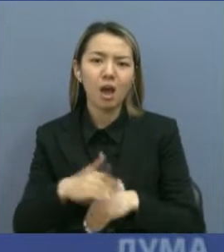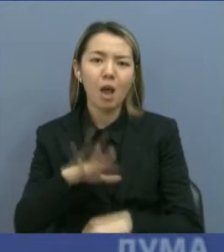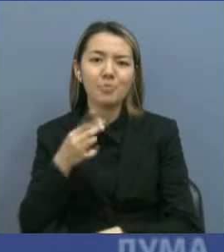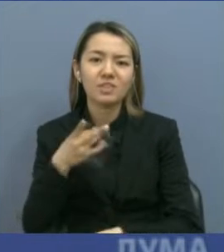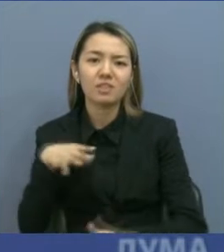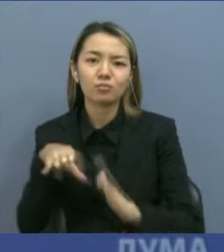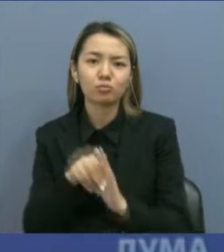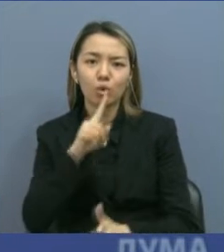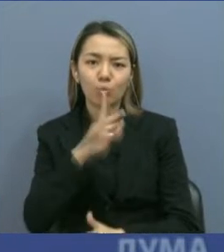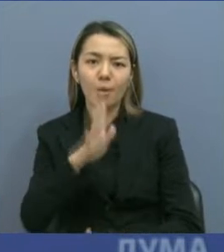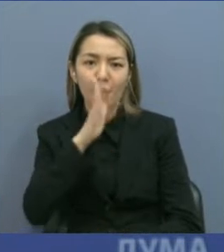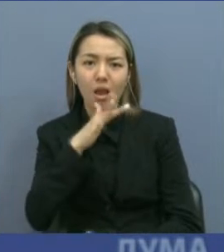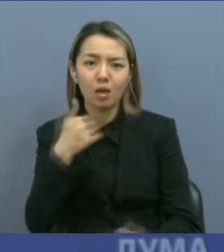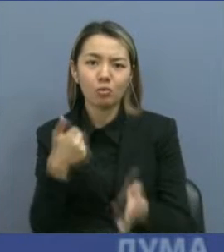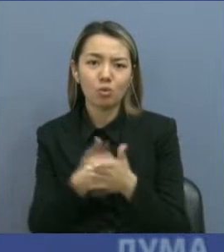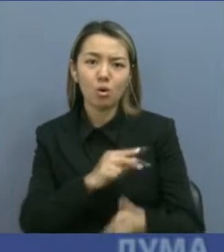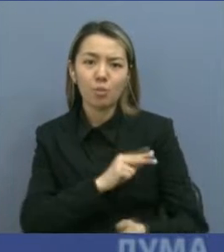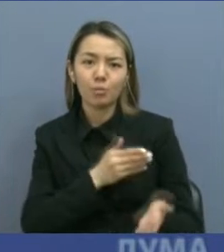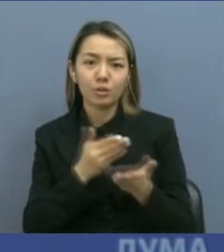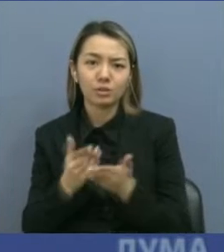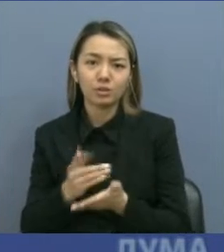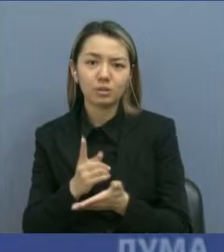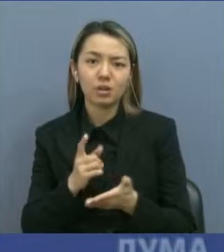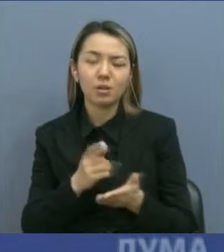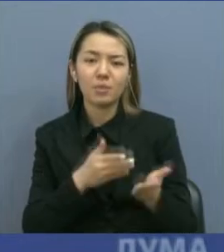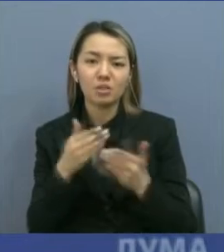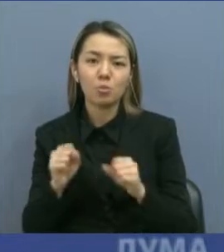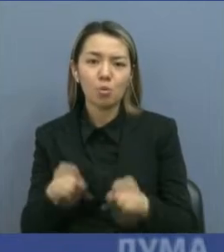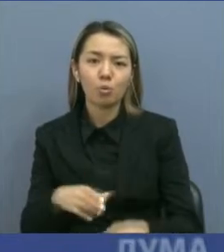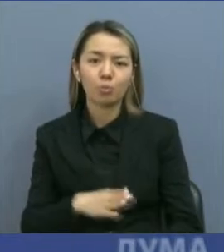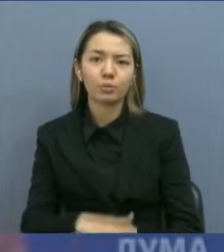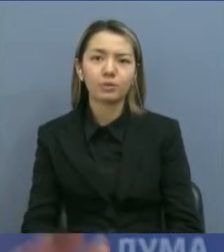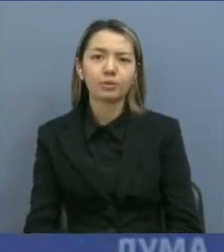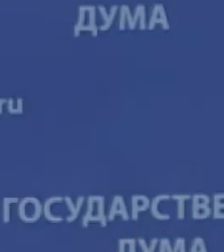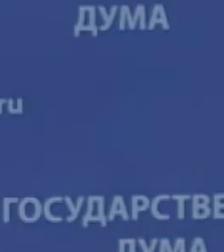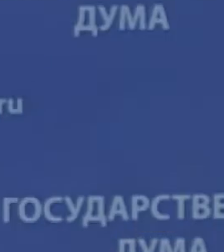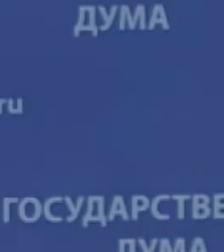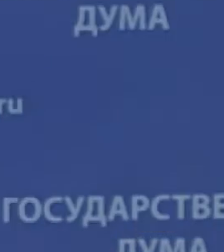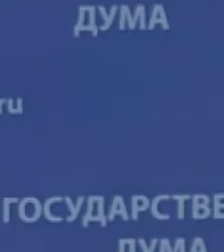амнистияға ілінбейді. 5 жыл қоғамдық жұмысқа жегілуі де мүмкін.